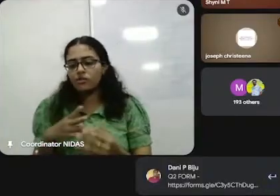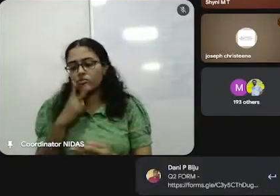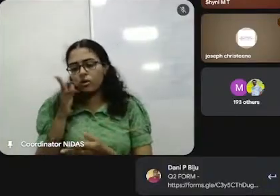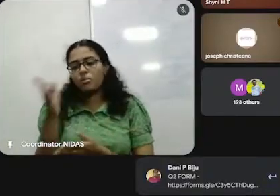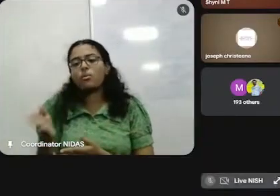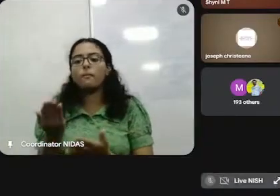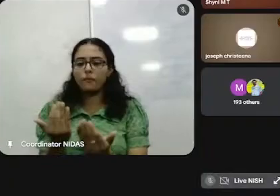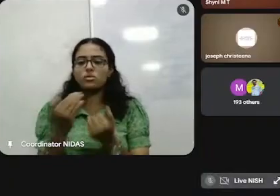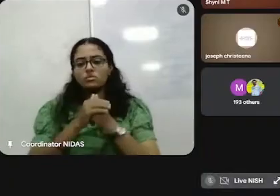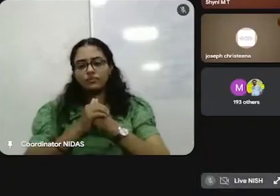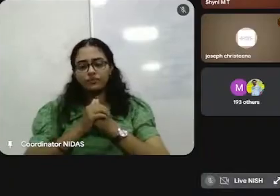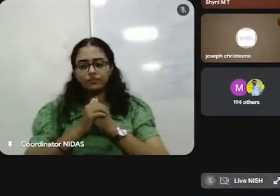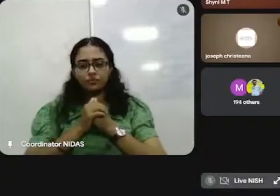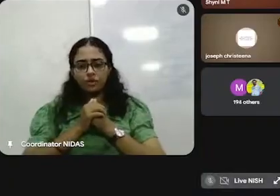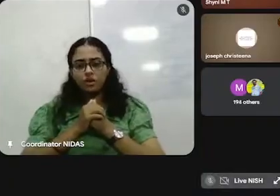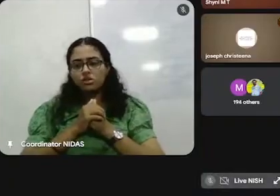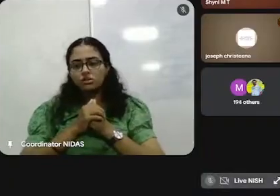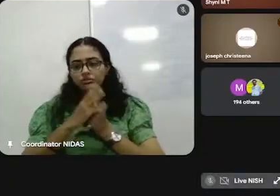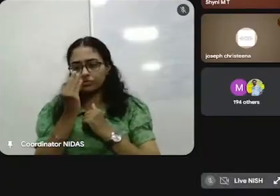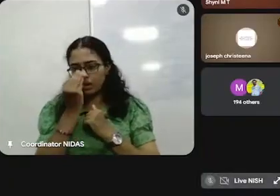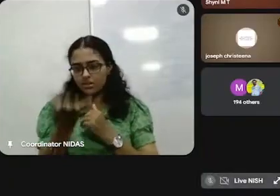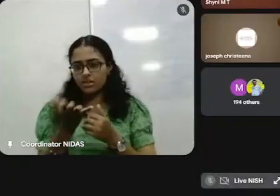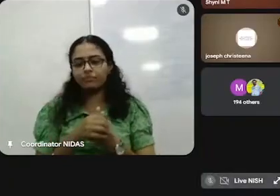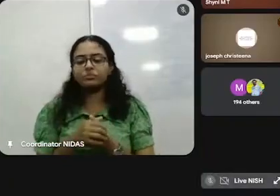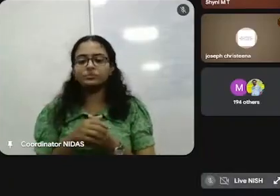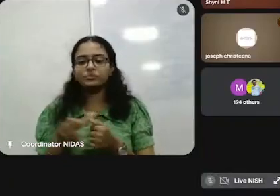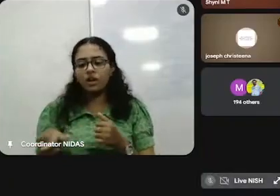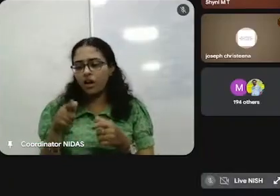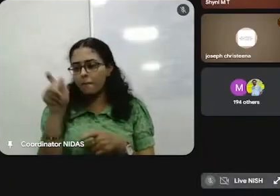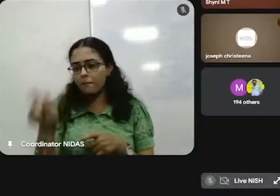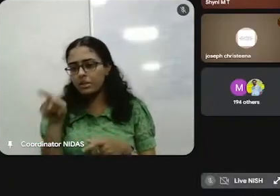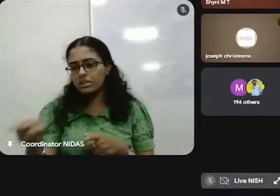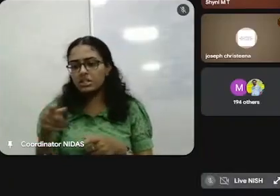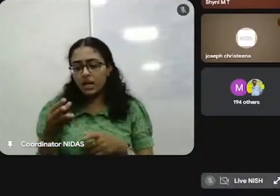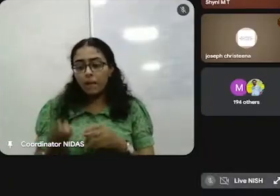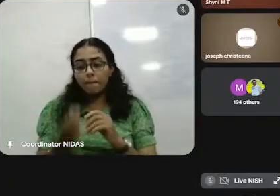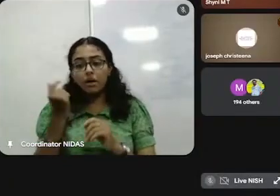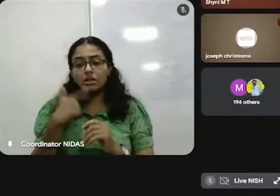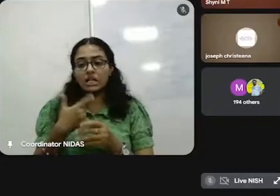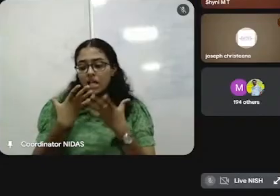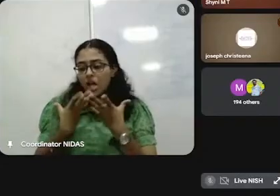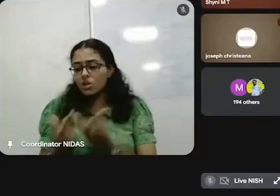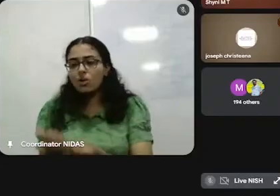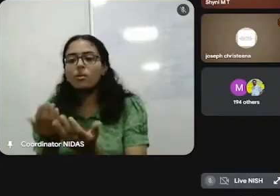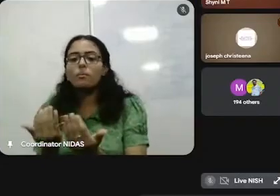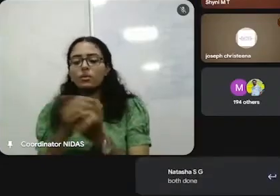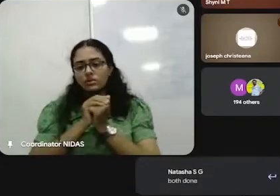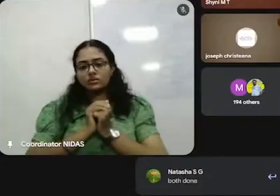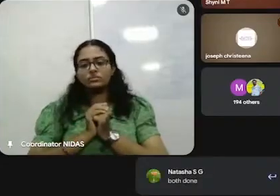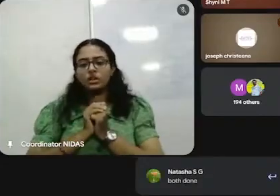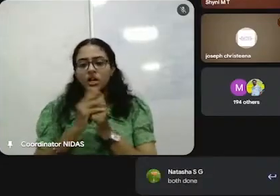തന്നെ ഈ പേഷ്യന്റിനെ കൊണ്ടുപോകുന്നതായിരിക്കും എത്രയും നല്ലത്. അങ്ങനെയാണെങ്കിൽ അവർക്ക് എത്രയും പെട്ടെന്ന് തന്നെ ട്രീറ്റ്മെന്റ് കിട്ടുകയും എത്രയും വേഗം ട്രീറ്റ്മെന്റ്